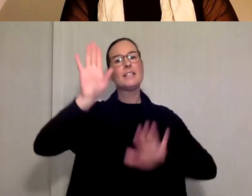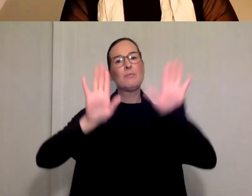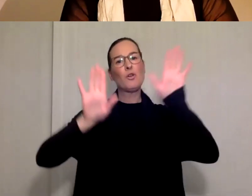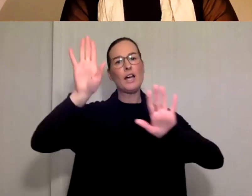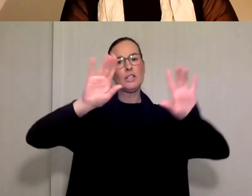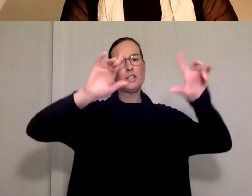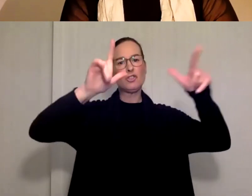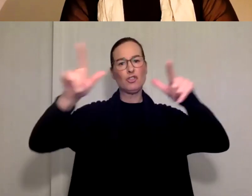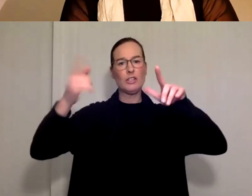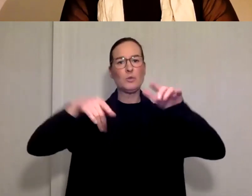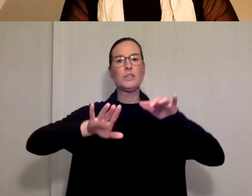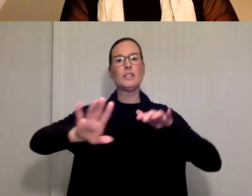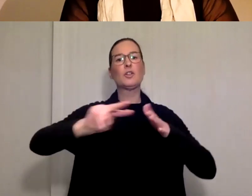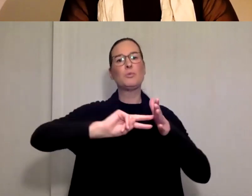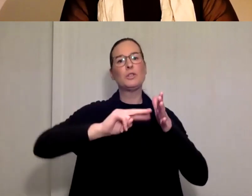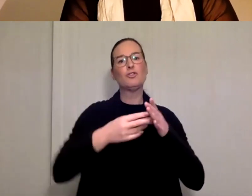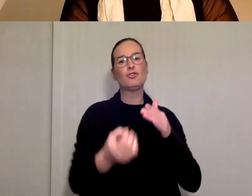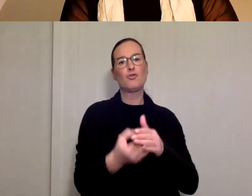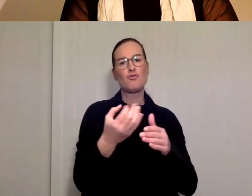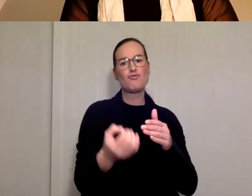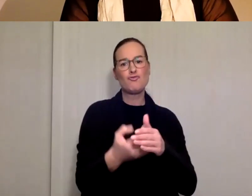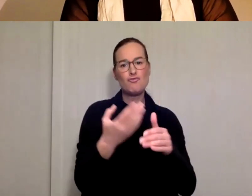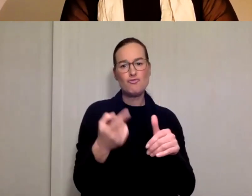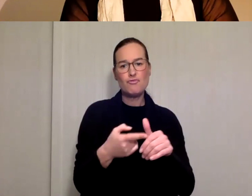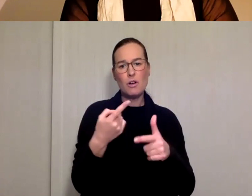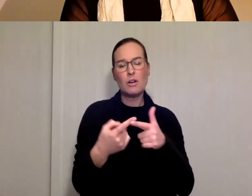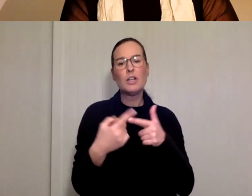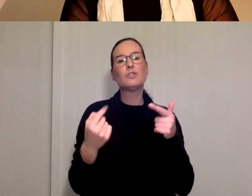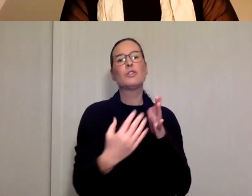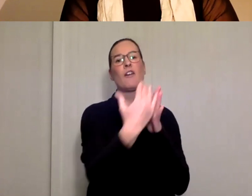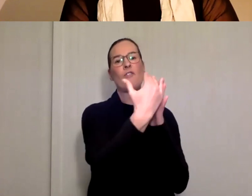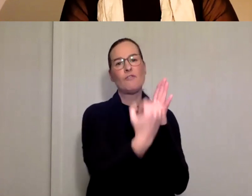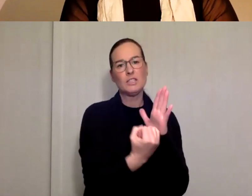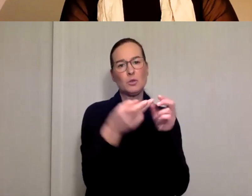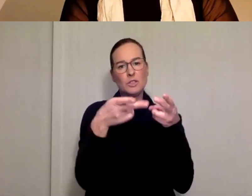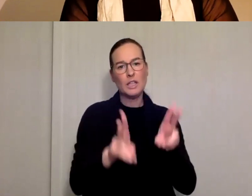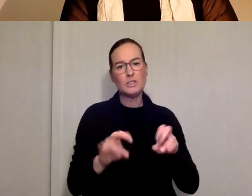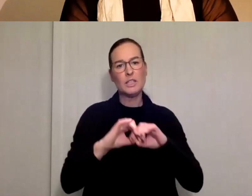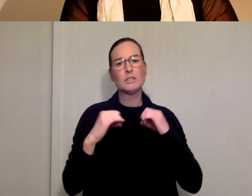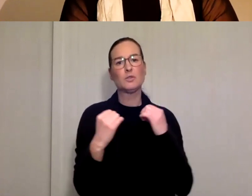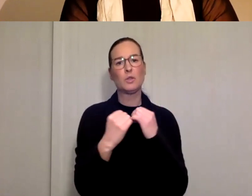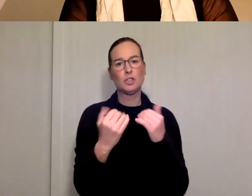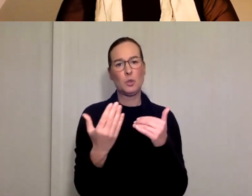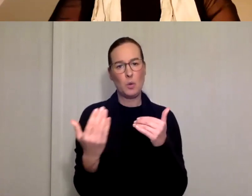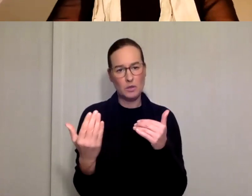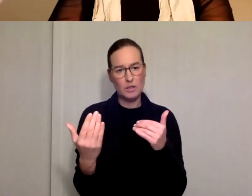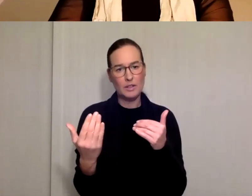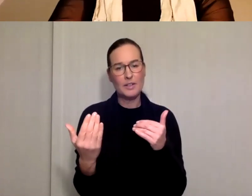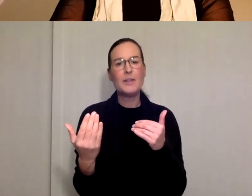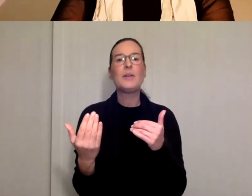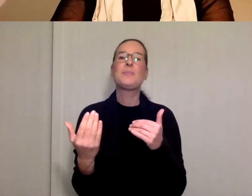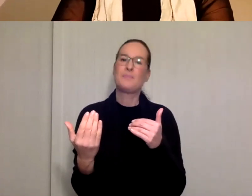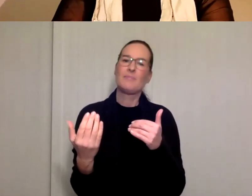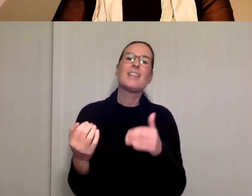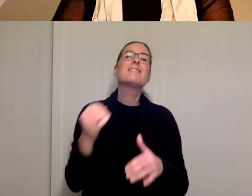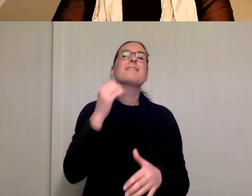durch ihre politische Kultur, oft übrigens auch durch verfassungsrechtliche Situationen, ganz